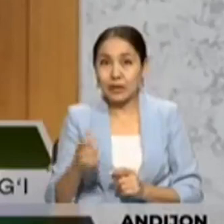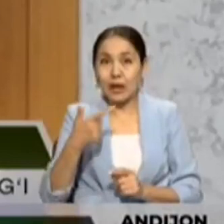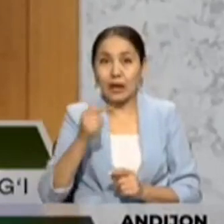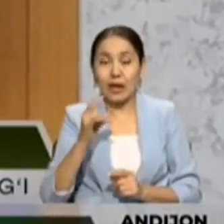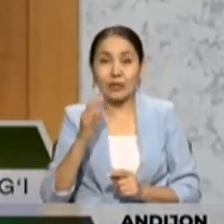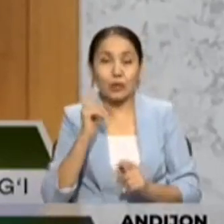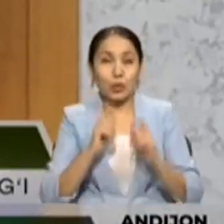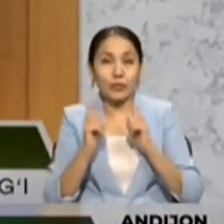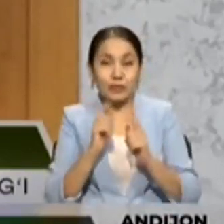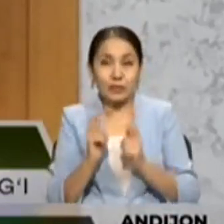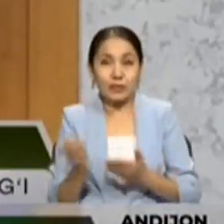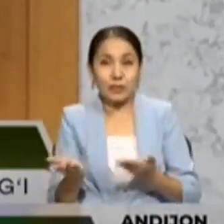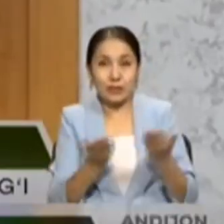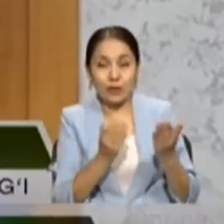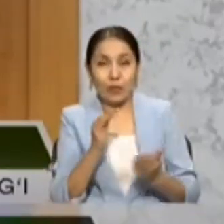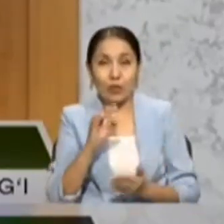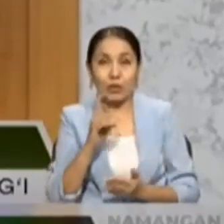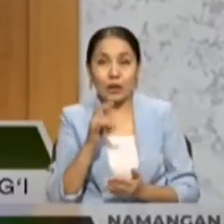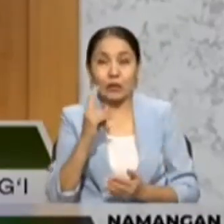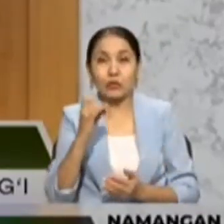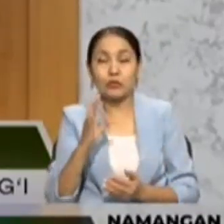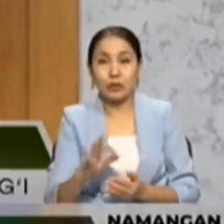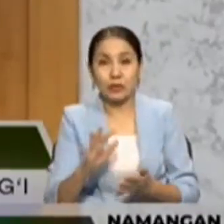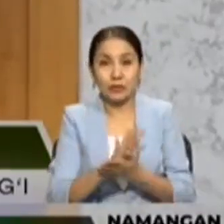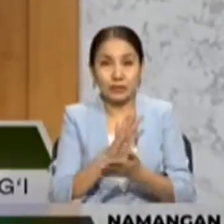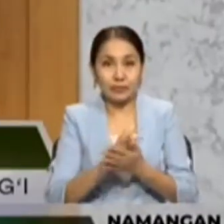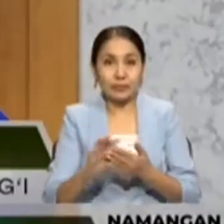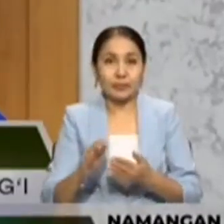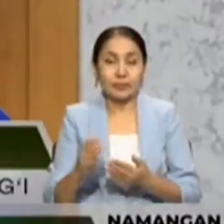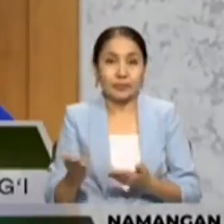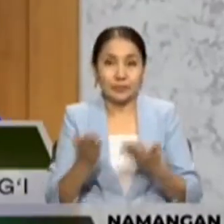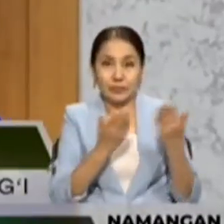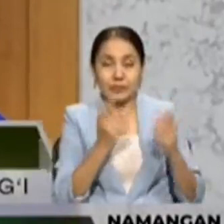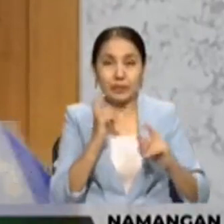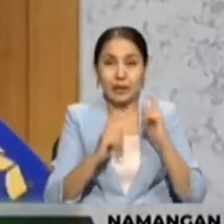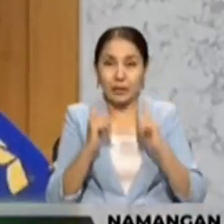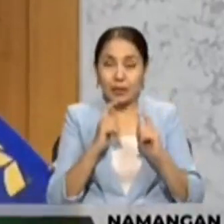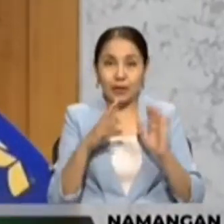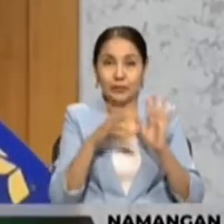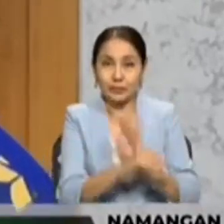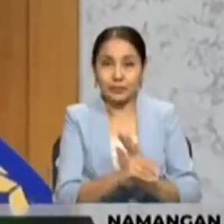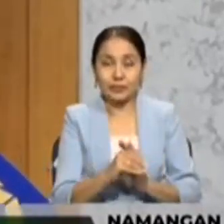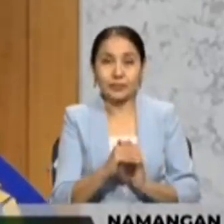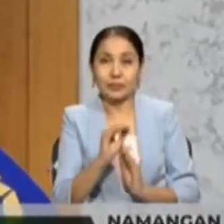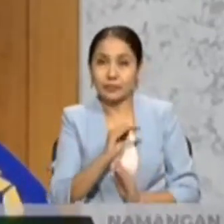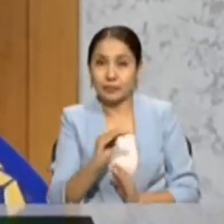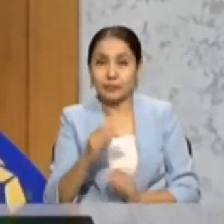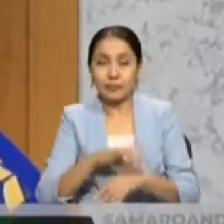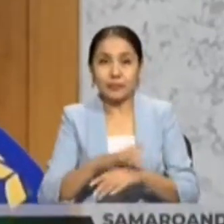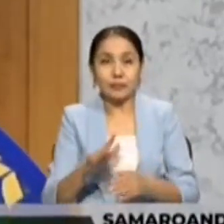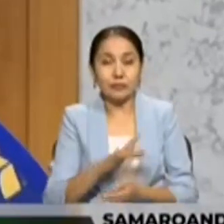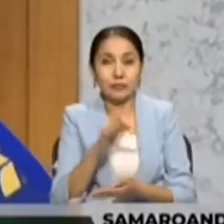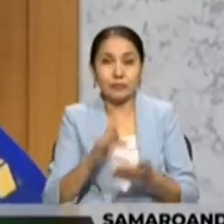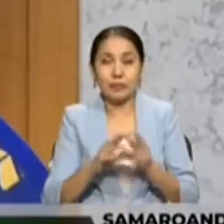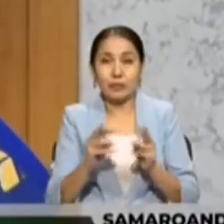Harvard universitetiga full grant, ya'ni 100% grant asosida talabalar safiga qo'shilganliklari, Toshkent